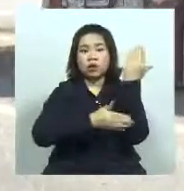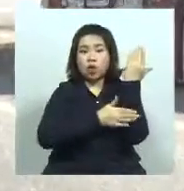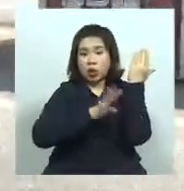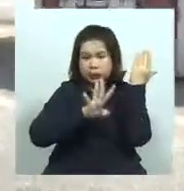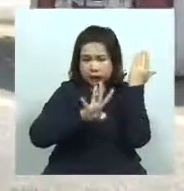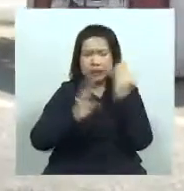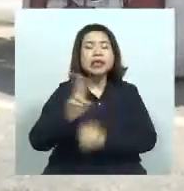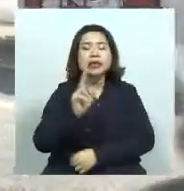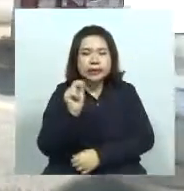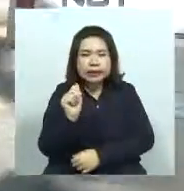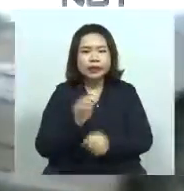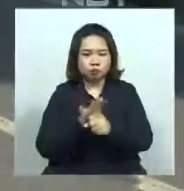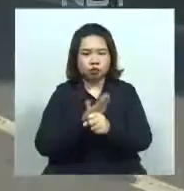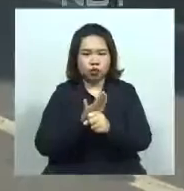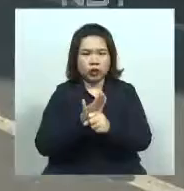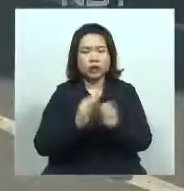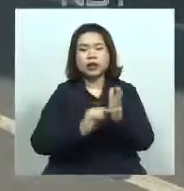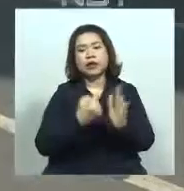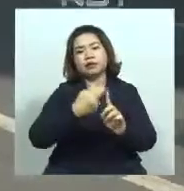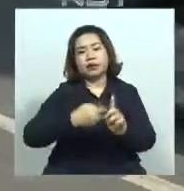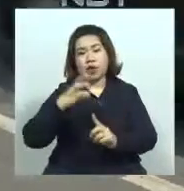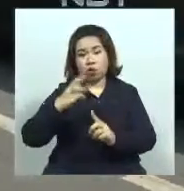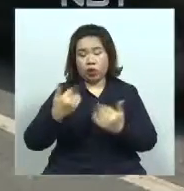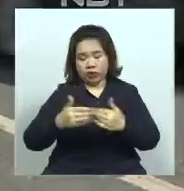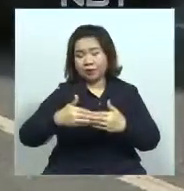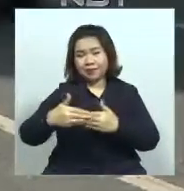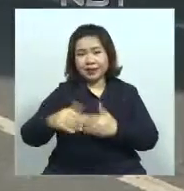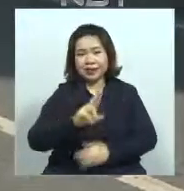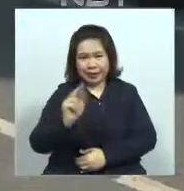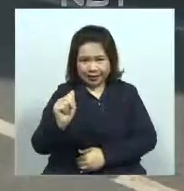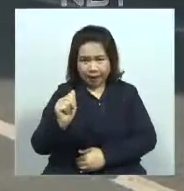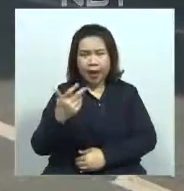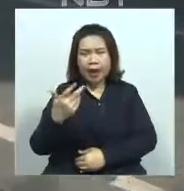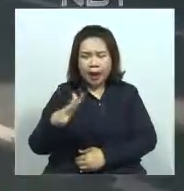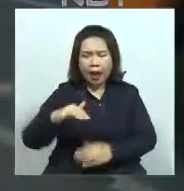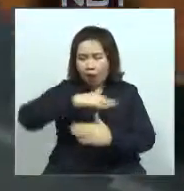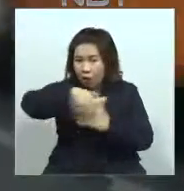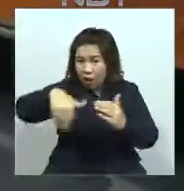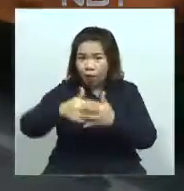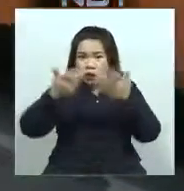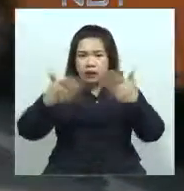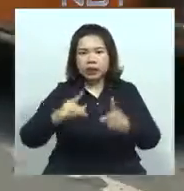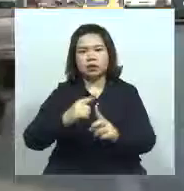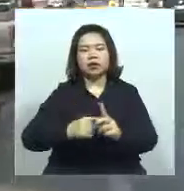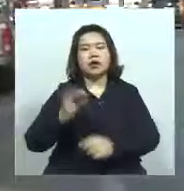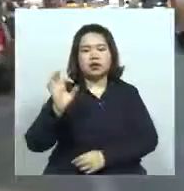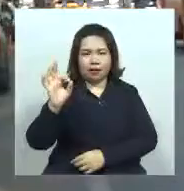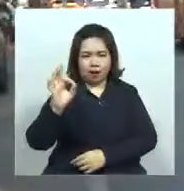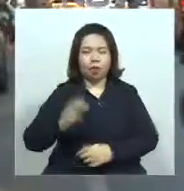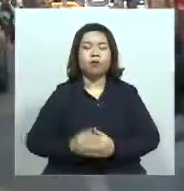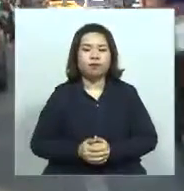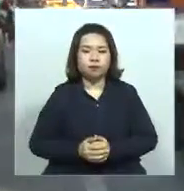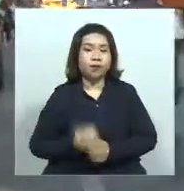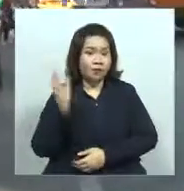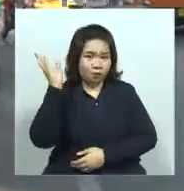ามารถใช้งานได้ตั้งแต่เดือนมิถุนายนนี้เป็นต้นไปและจะใช้งานได้ทั้งหมดภายในเดือนกันยายนนี้ค่ะ